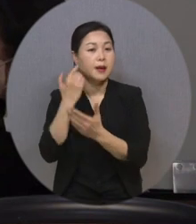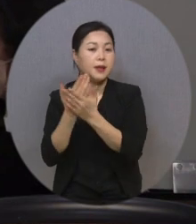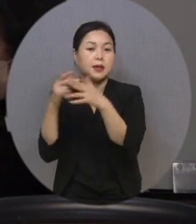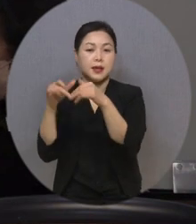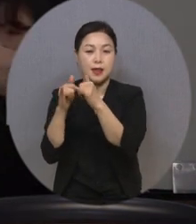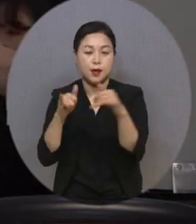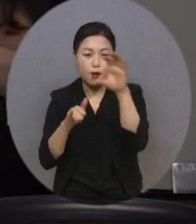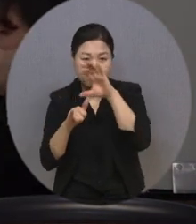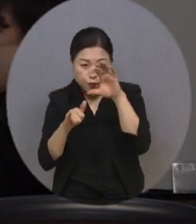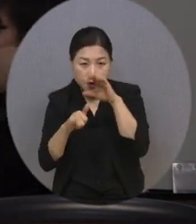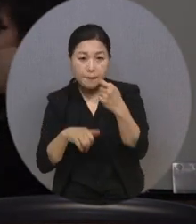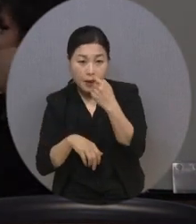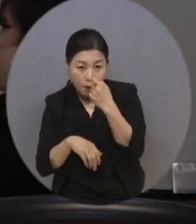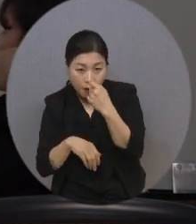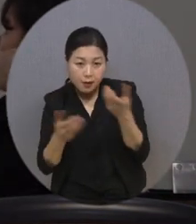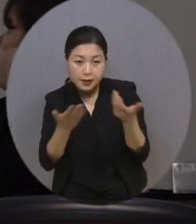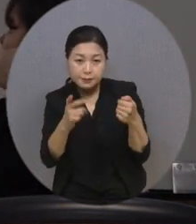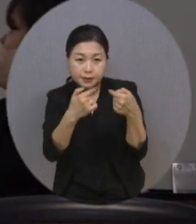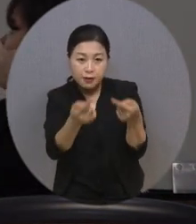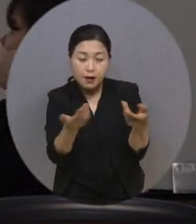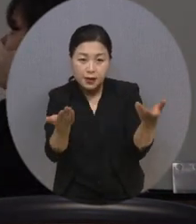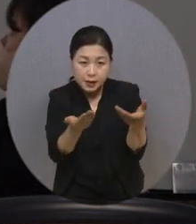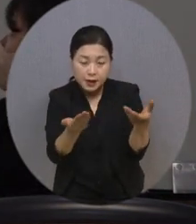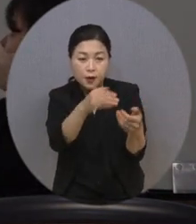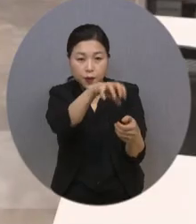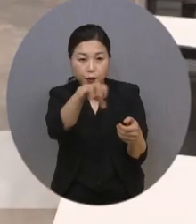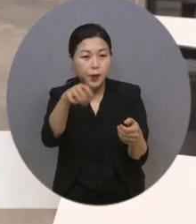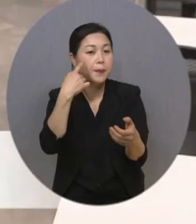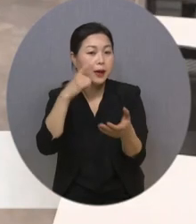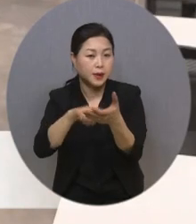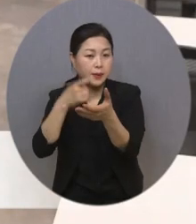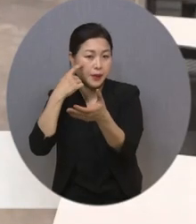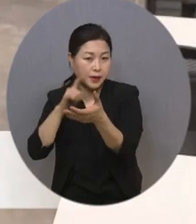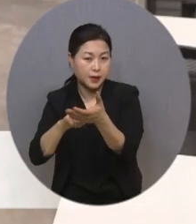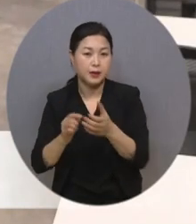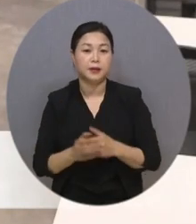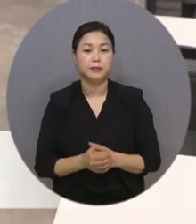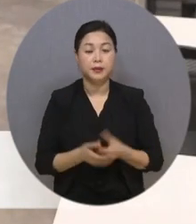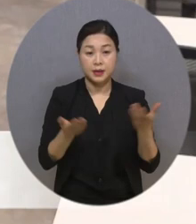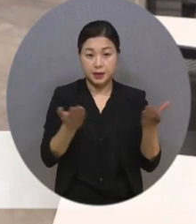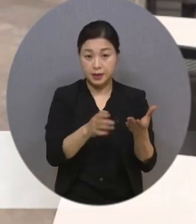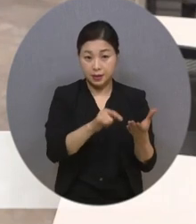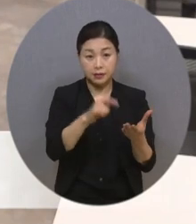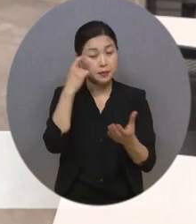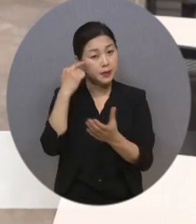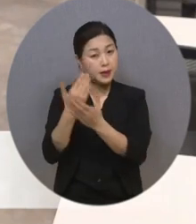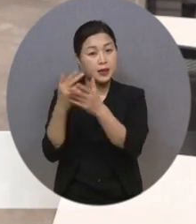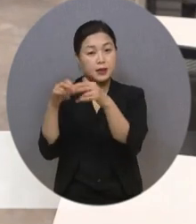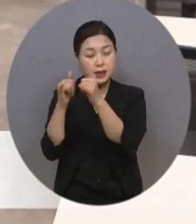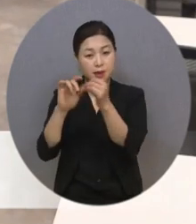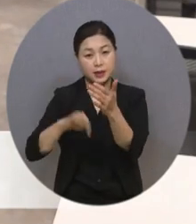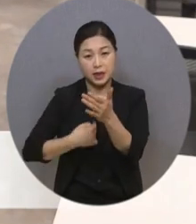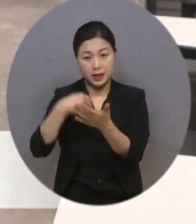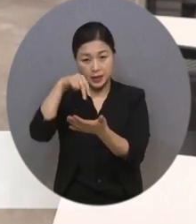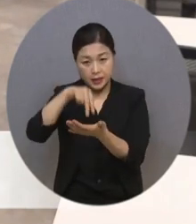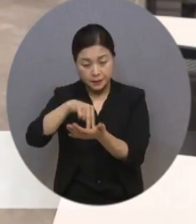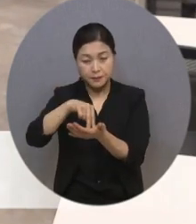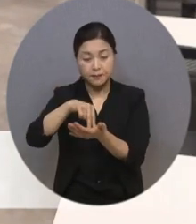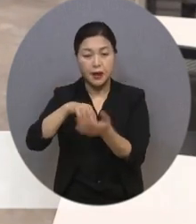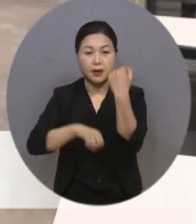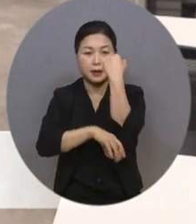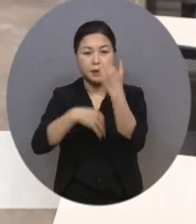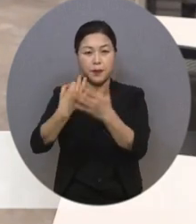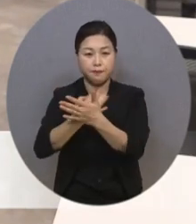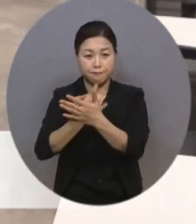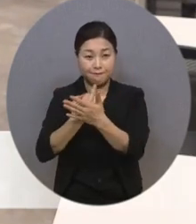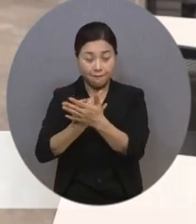통해 직업인으로 일할 수 있는 곳을 발굴하기 시작했습니다. 이 직무가 발달장애인이 자립하고